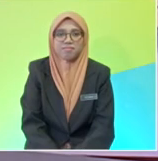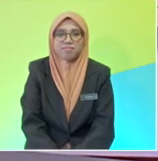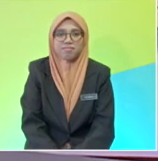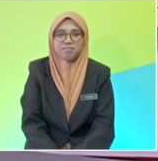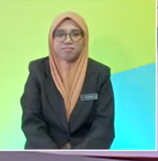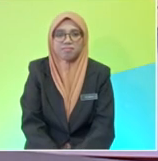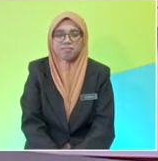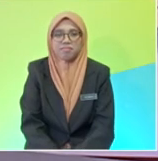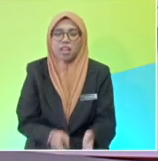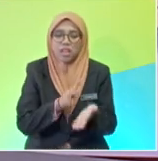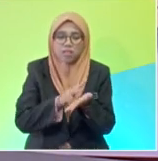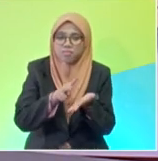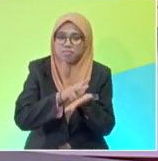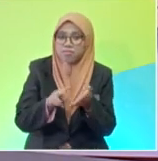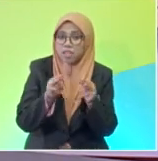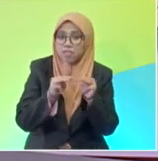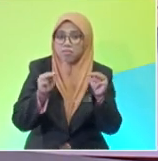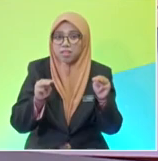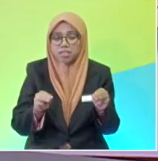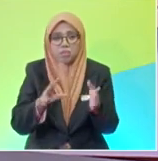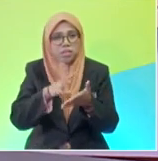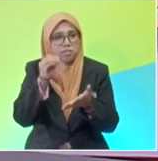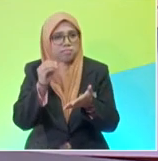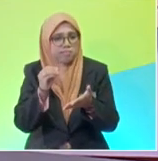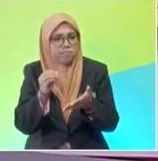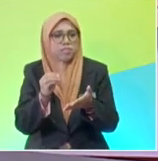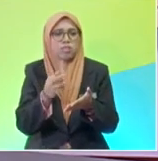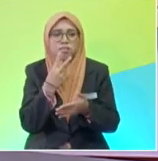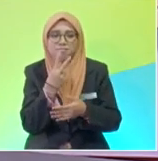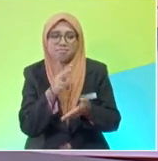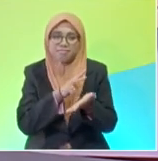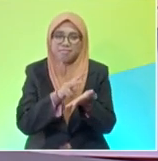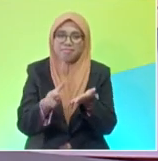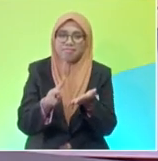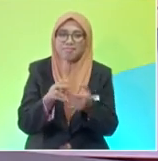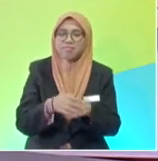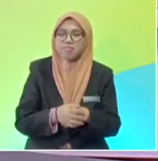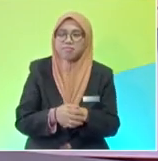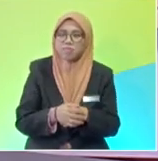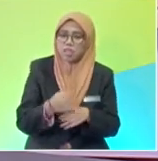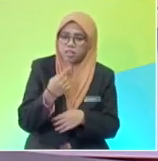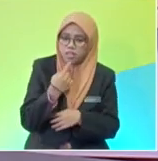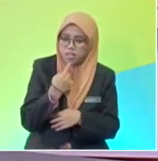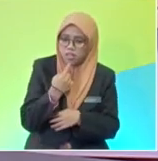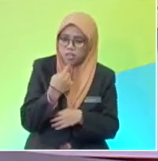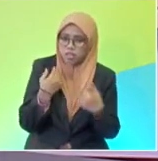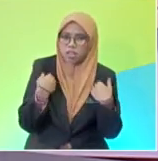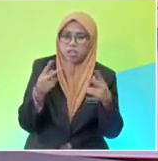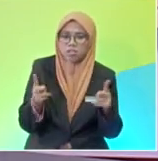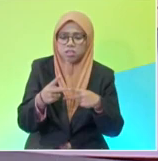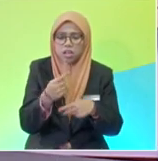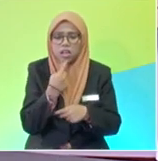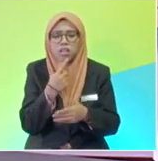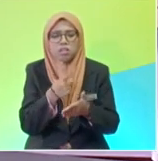Nak kemas-kemas meja belajar ni. Barulah nampak kemas. Ada kotak dekat sini. Ada apa dekat dalam kotak